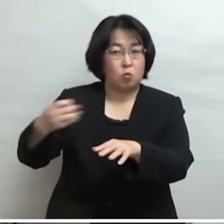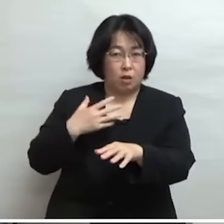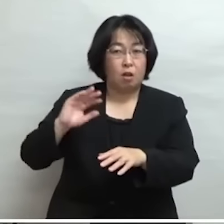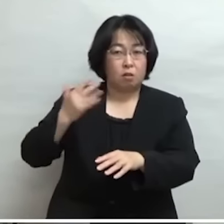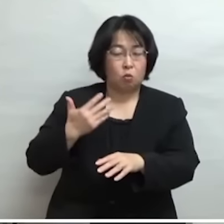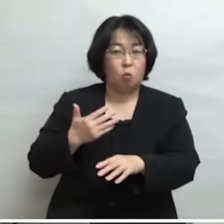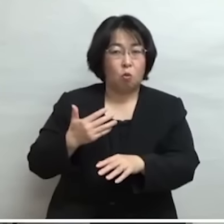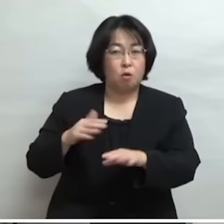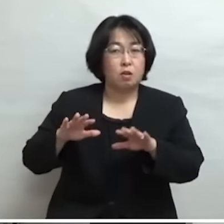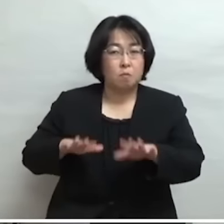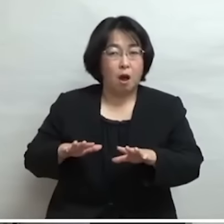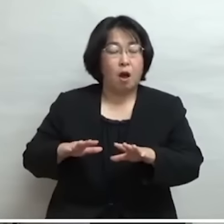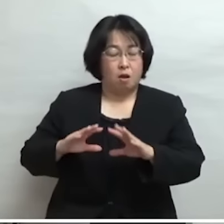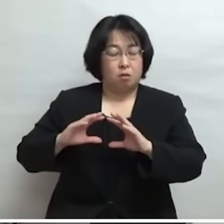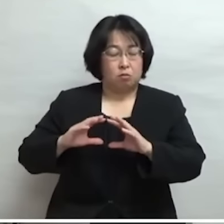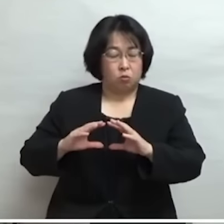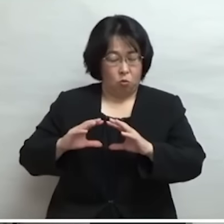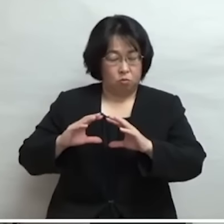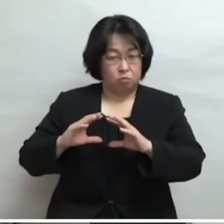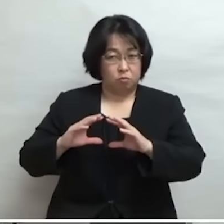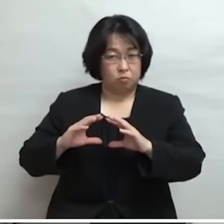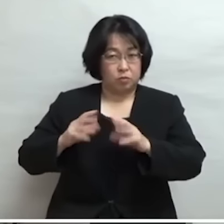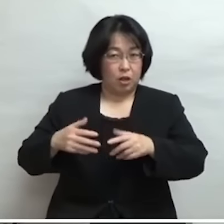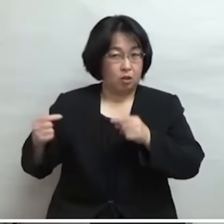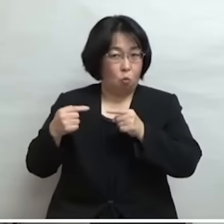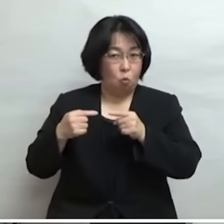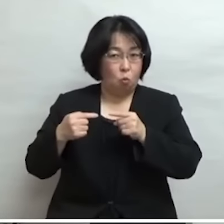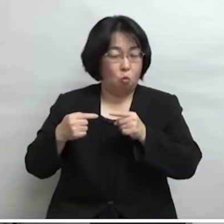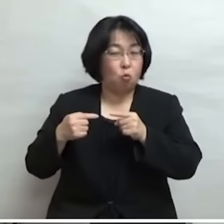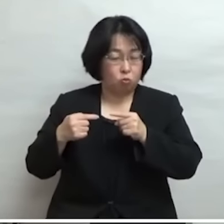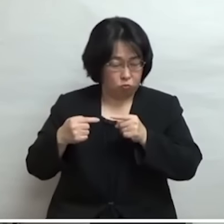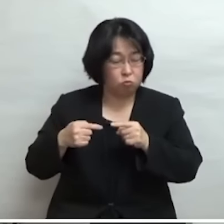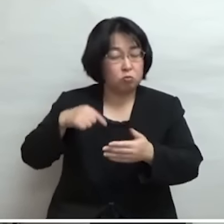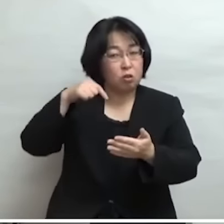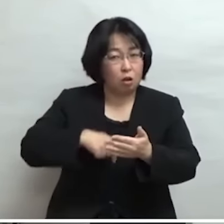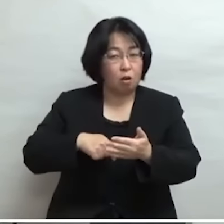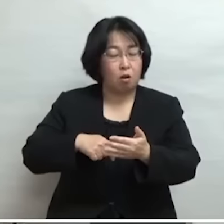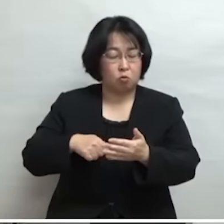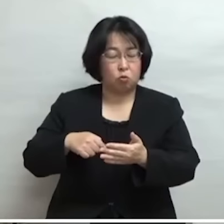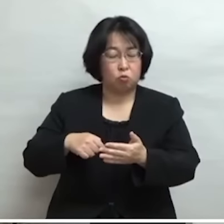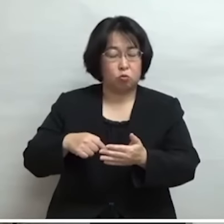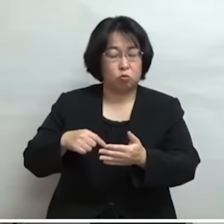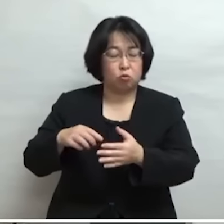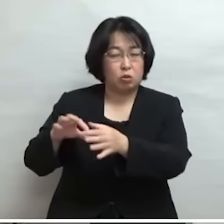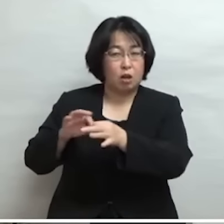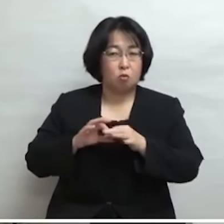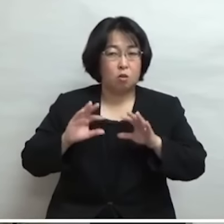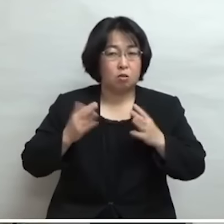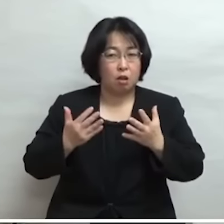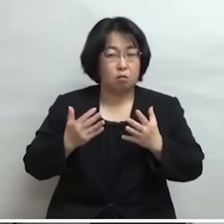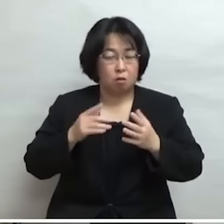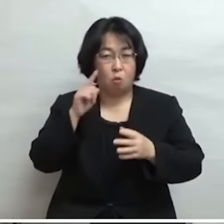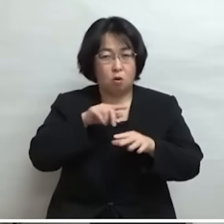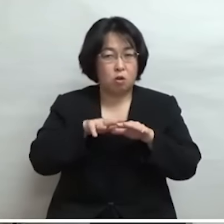の段階でそういう事態が起こるというふうには思っていません。 はい、以上です。 どうぞ高木